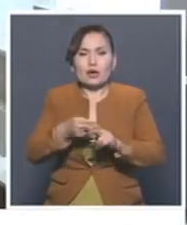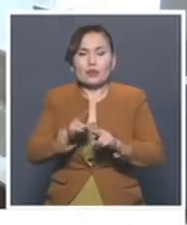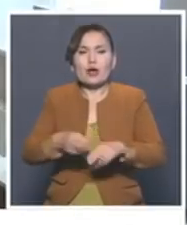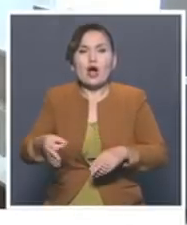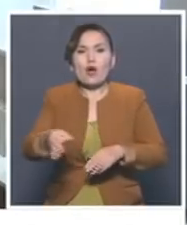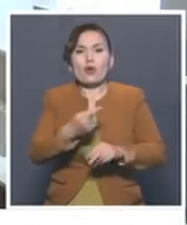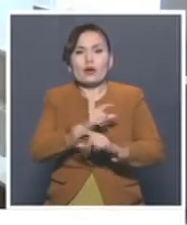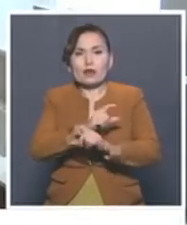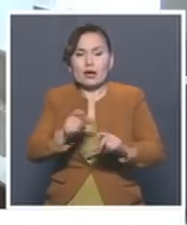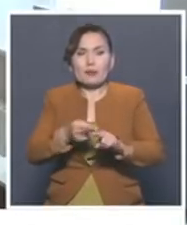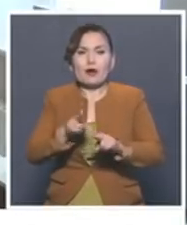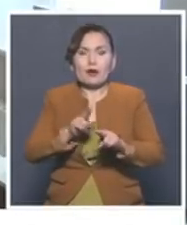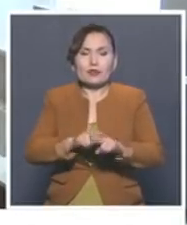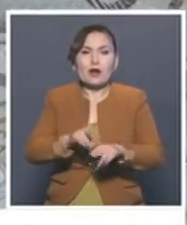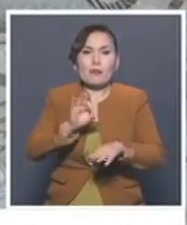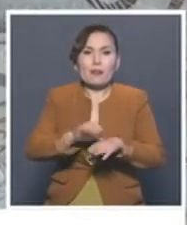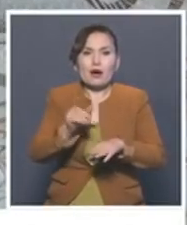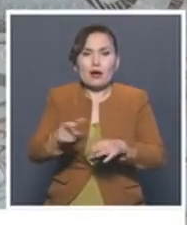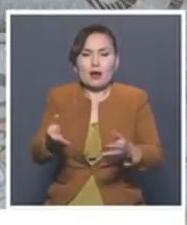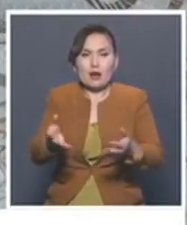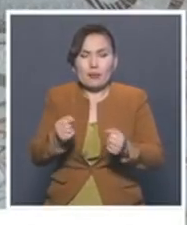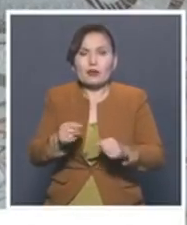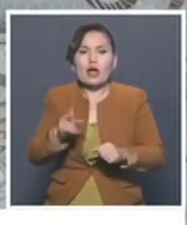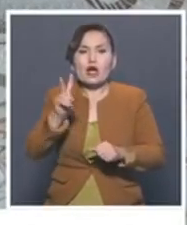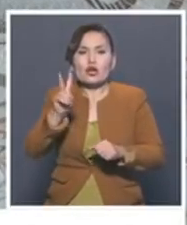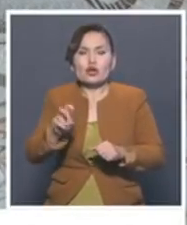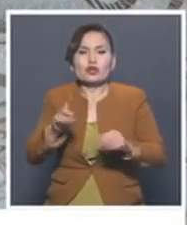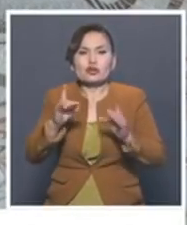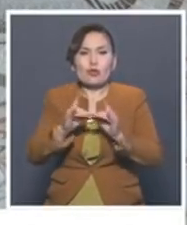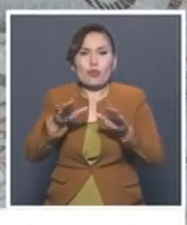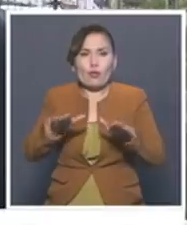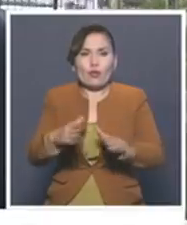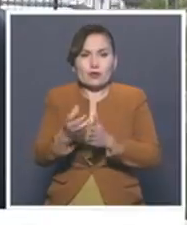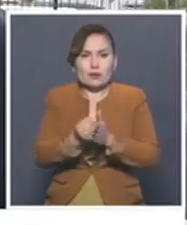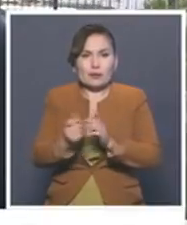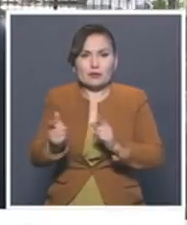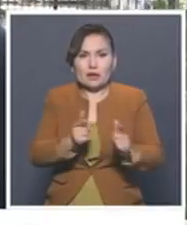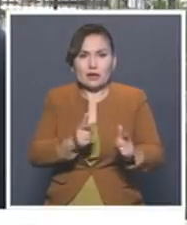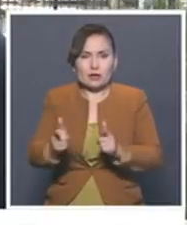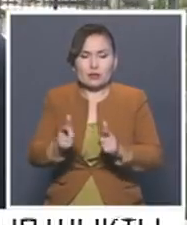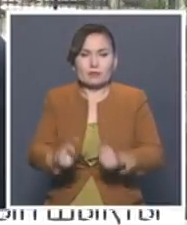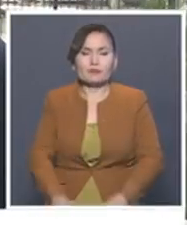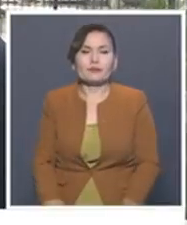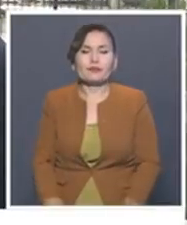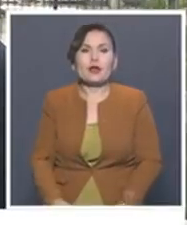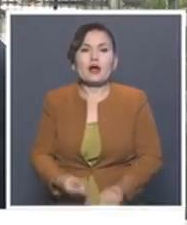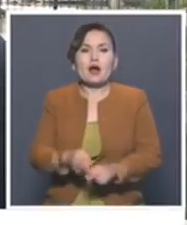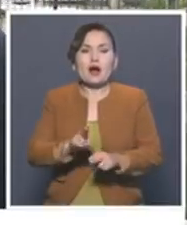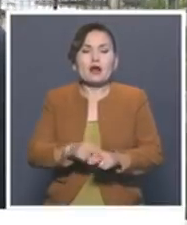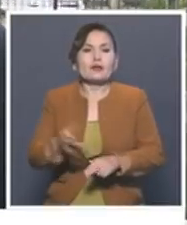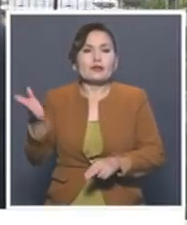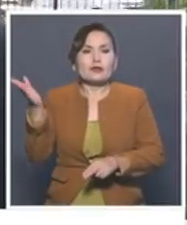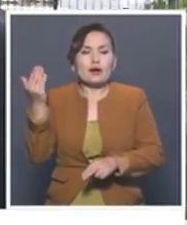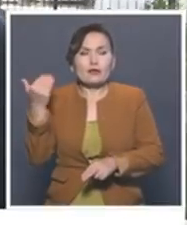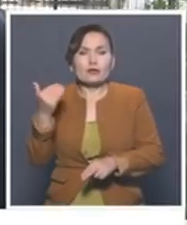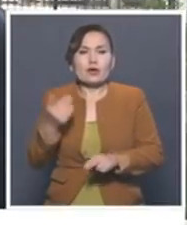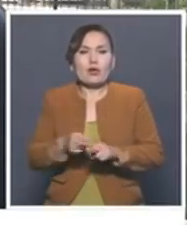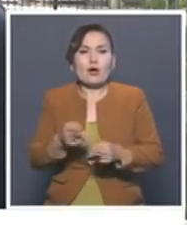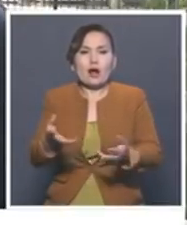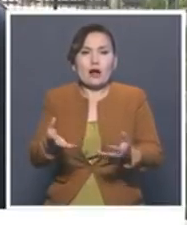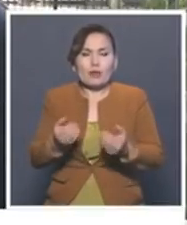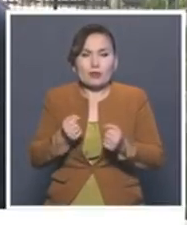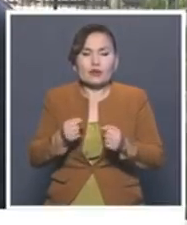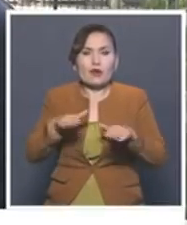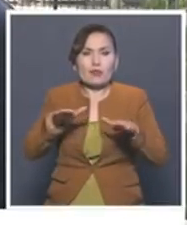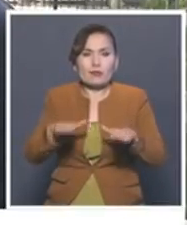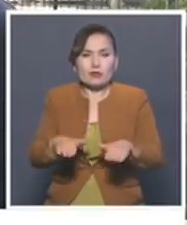облыстық ауруханада науқастарды қабылдау үшін 200 орын дайындалуда. Бұрын қабылдау бөлімшесінде тәулігіне